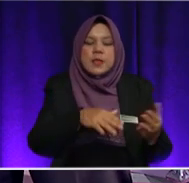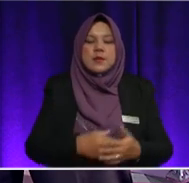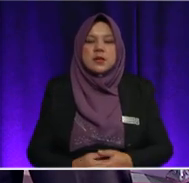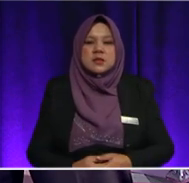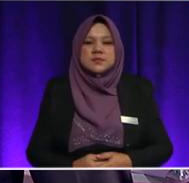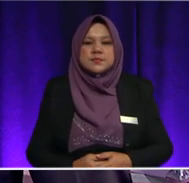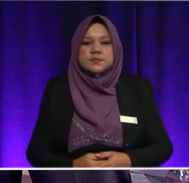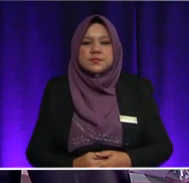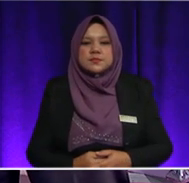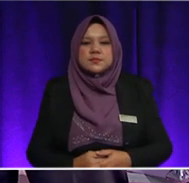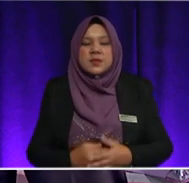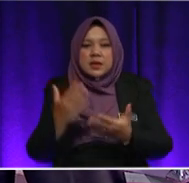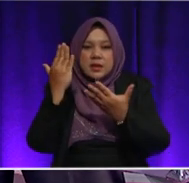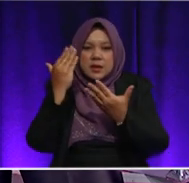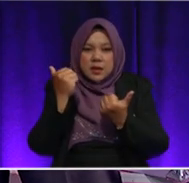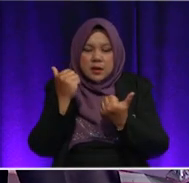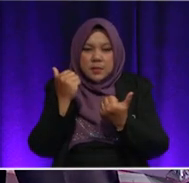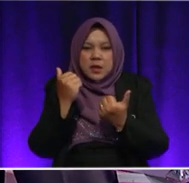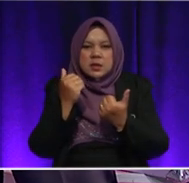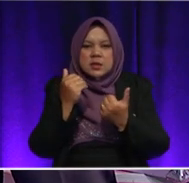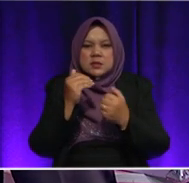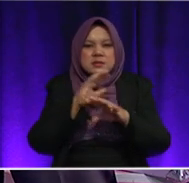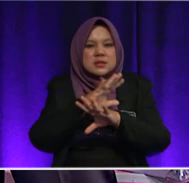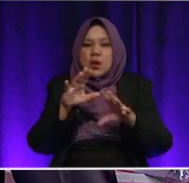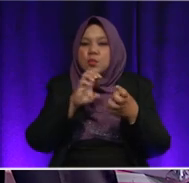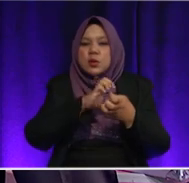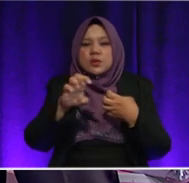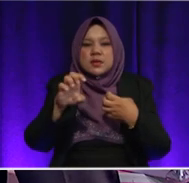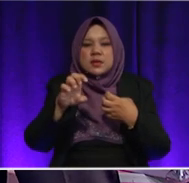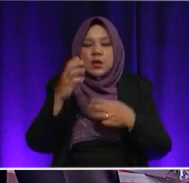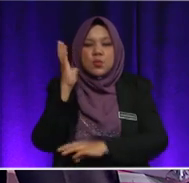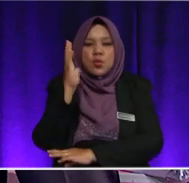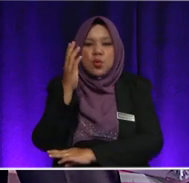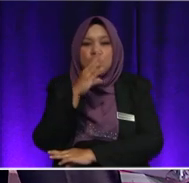ya tidak mencerdaskan tumbuh-tumbuhan dan hidup Beliau